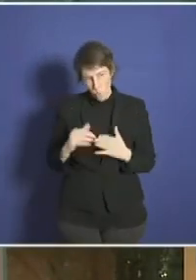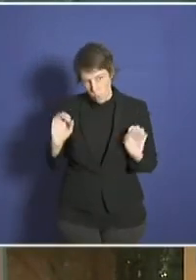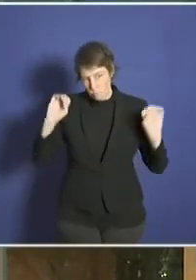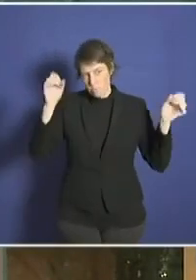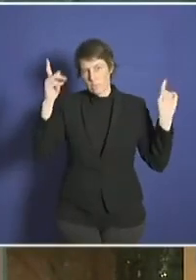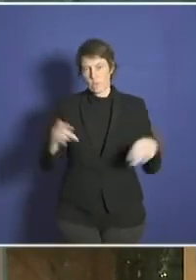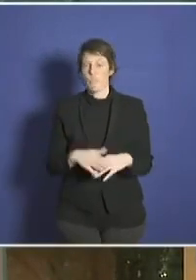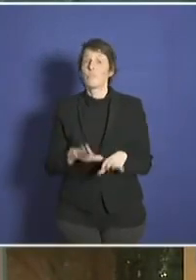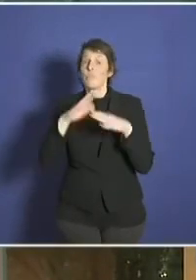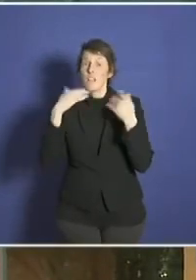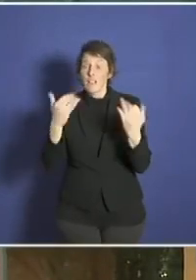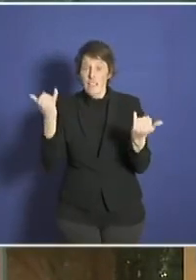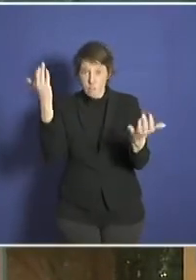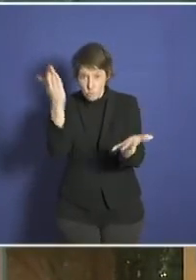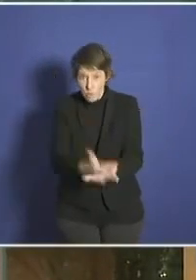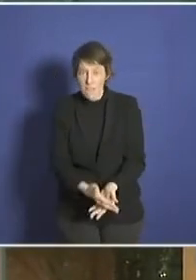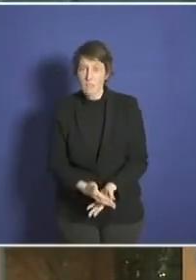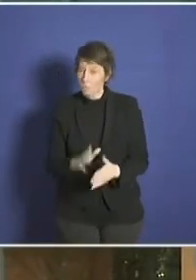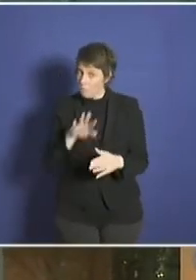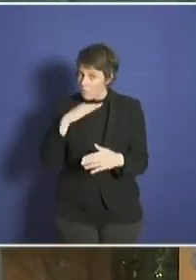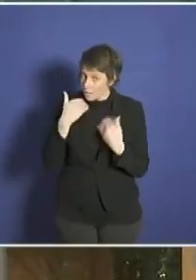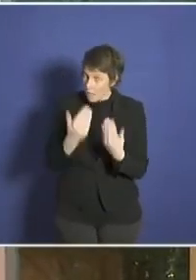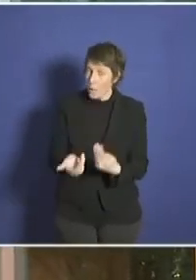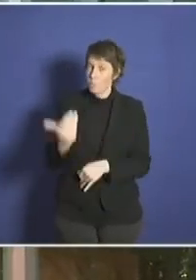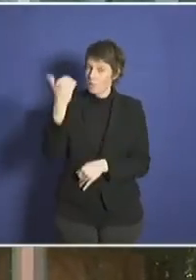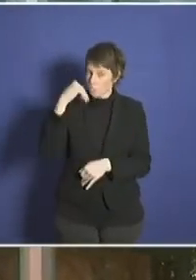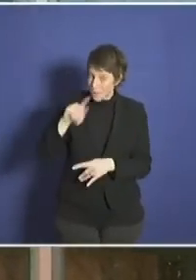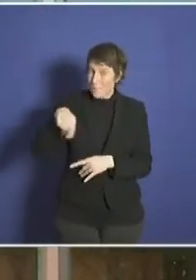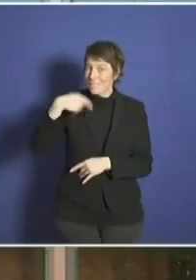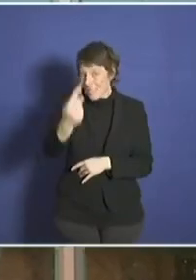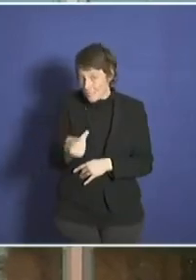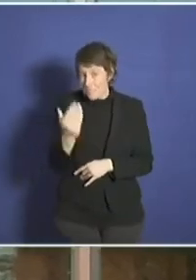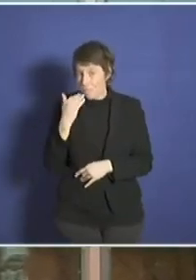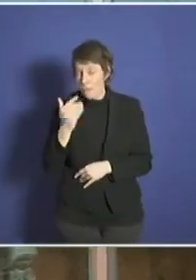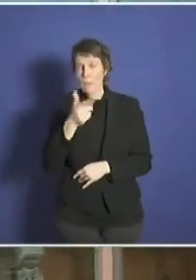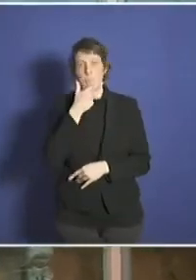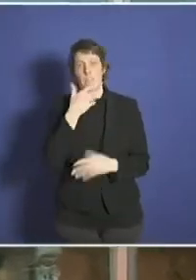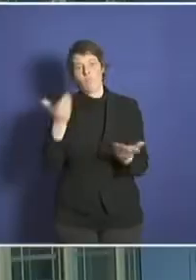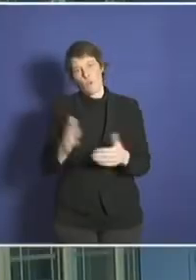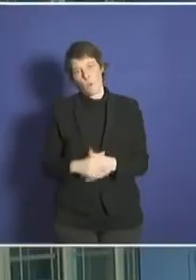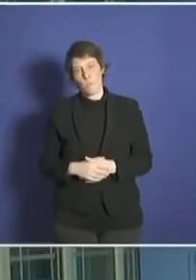Ihren Besuch in der Bundespressekonferenz. Nächste Regierungspressekonferenz ist am Mittwoch. Danke.